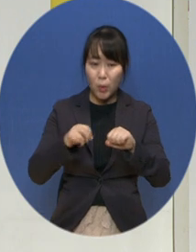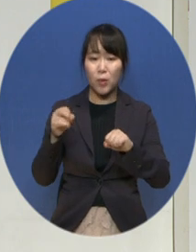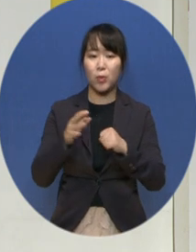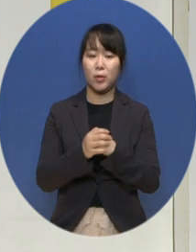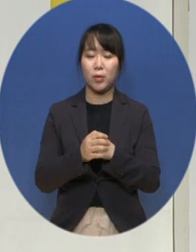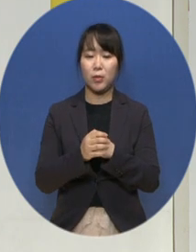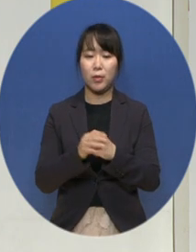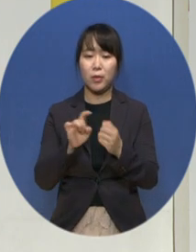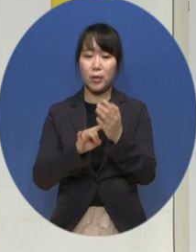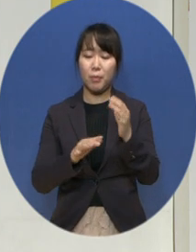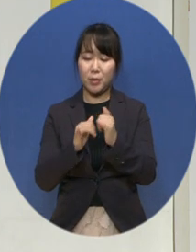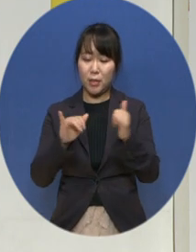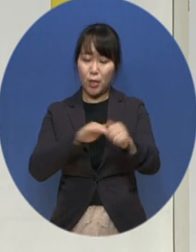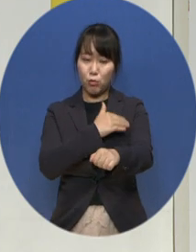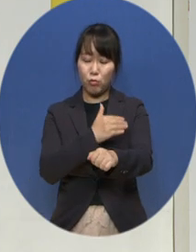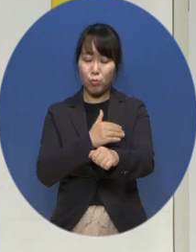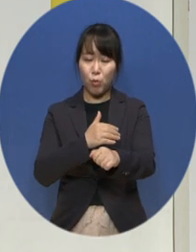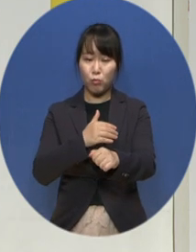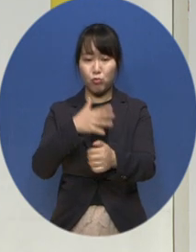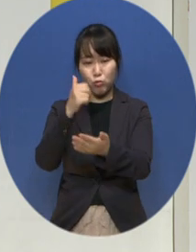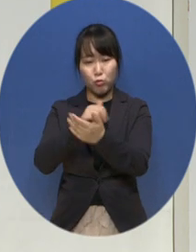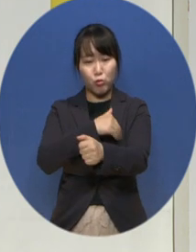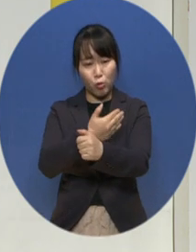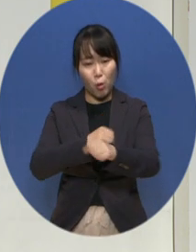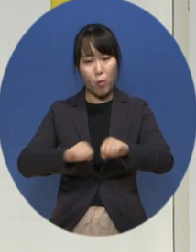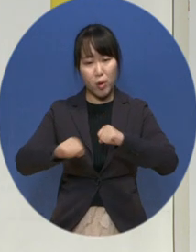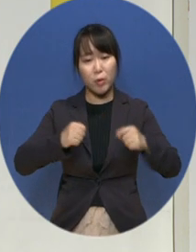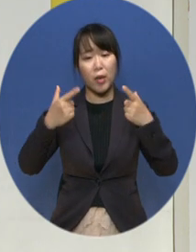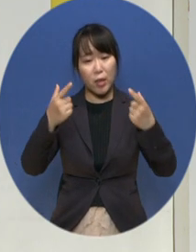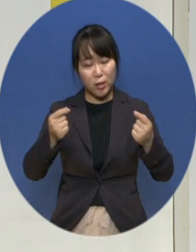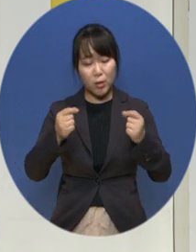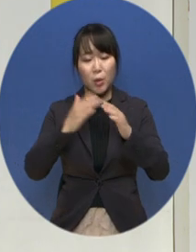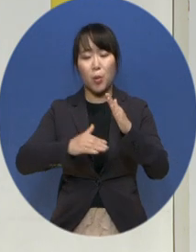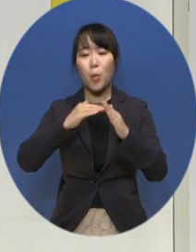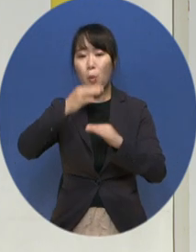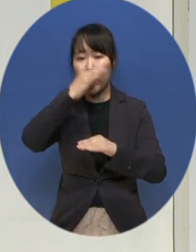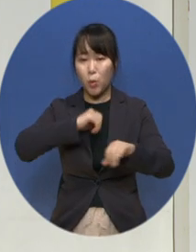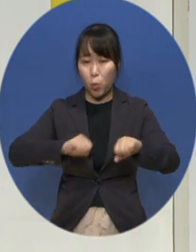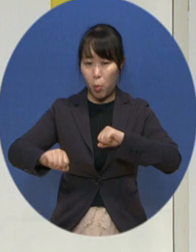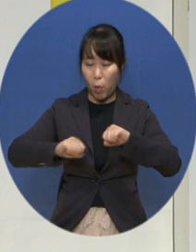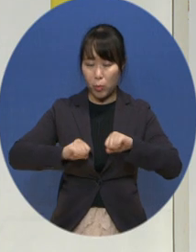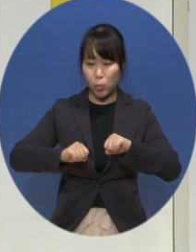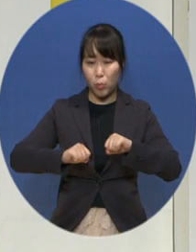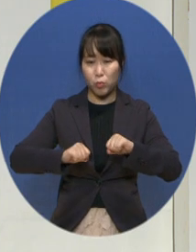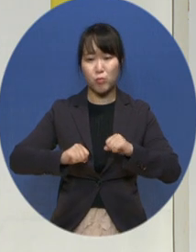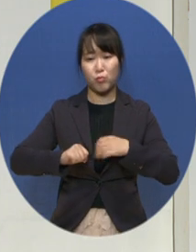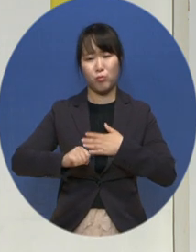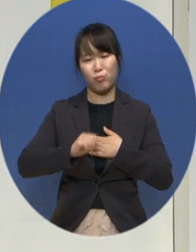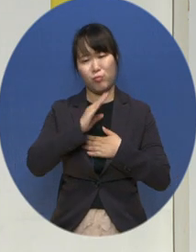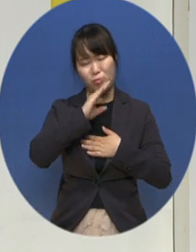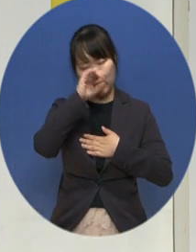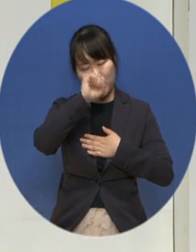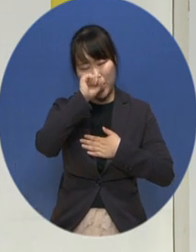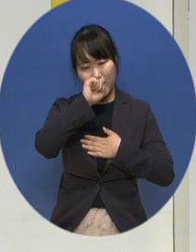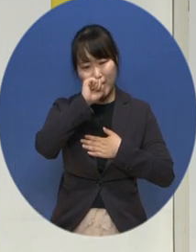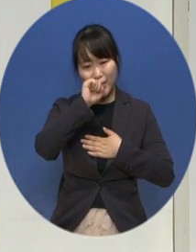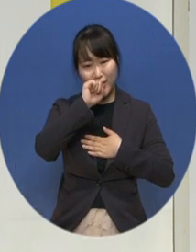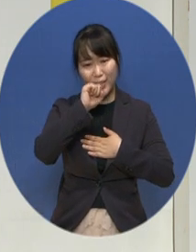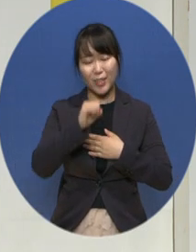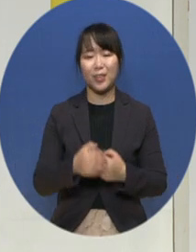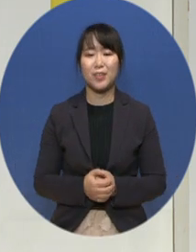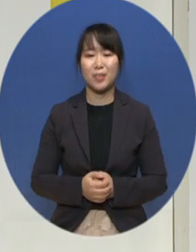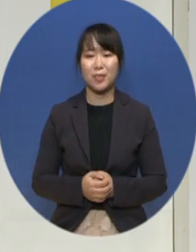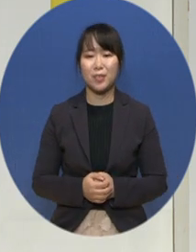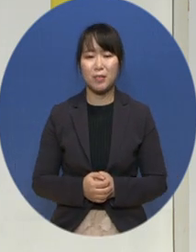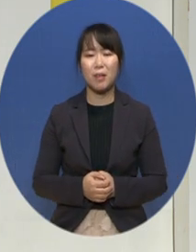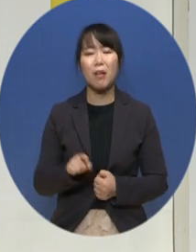또는 그 냄새가 축구는 넘 했든 그런 02 부 활동을 참 좋아했습니다 예